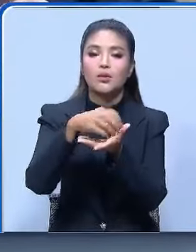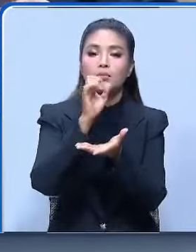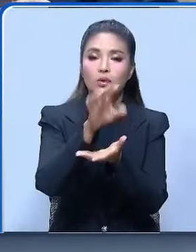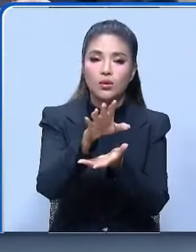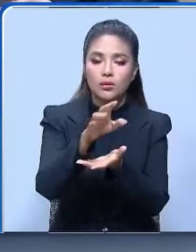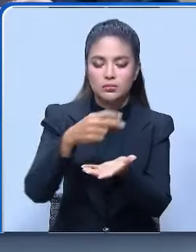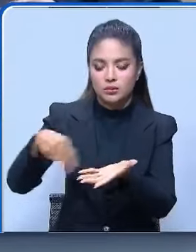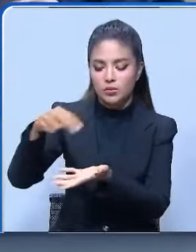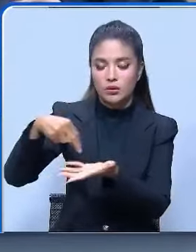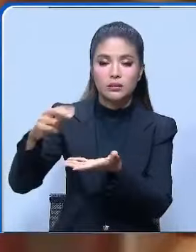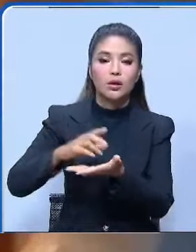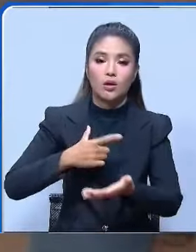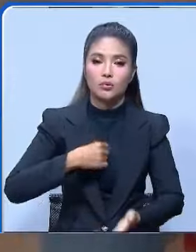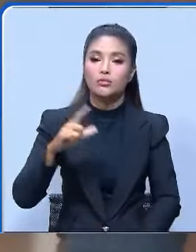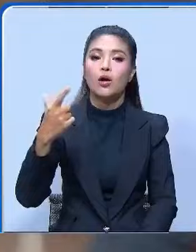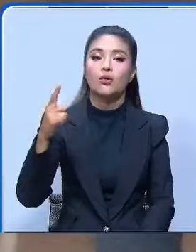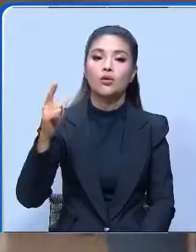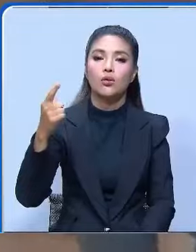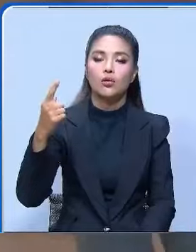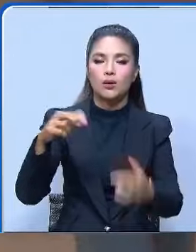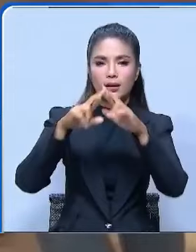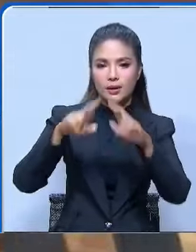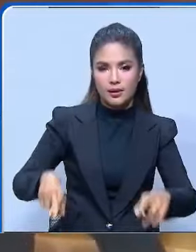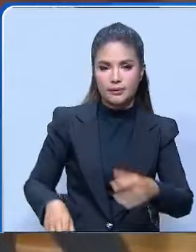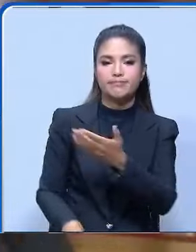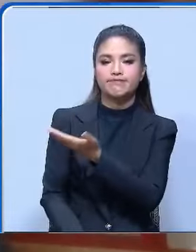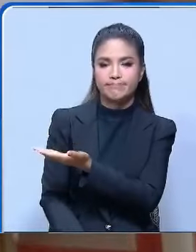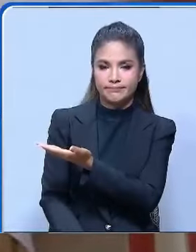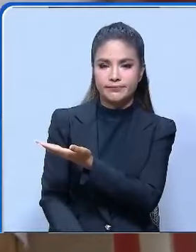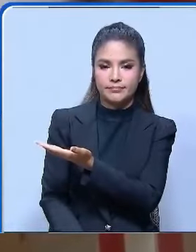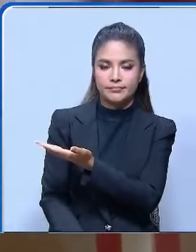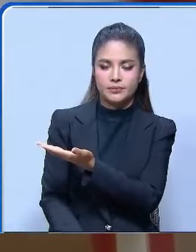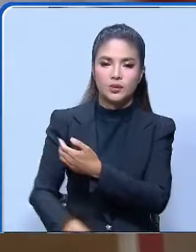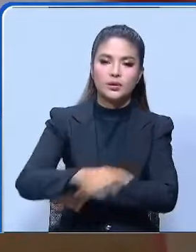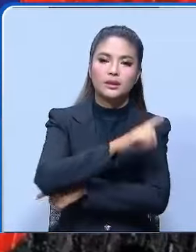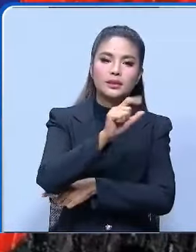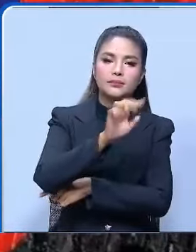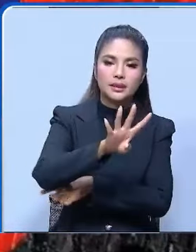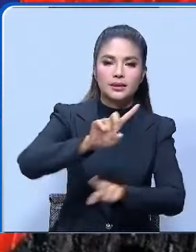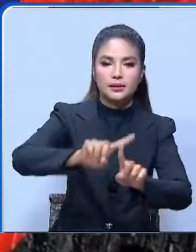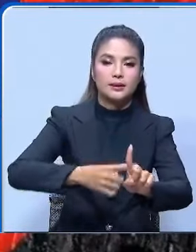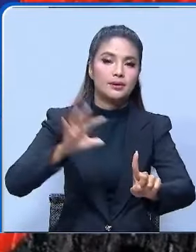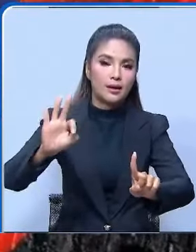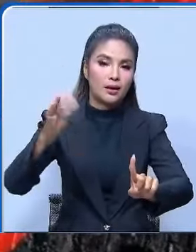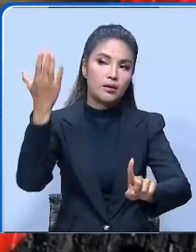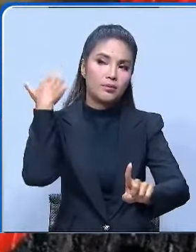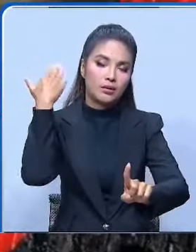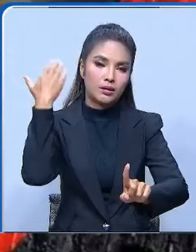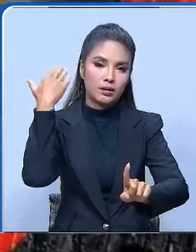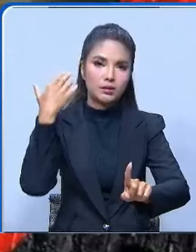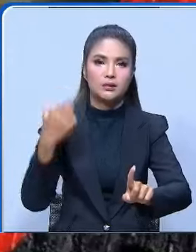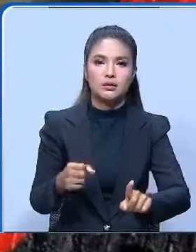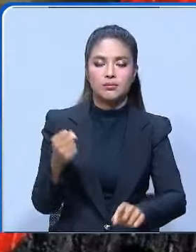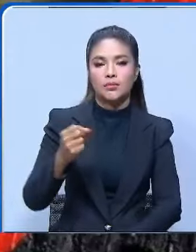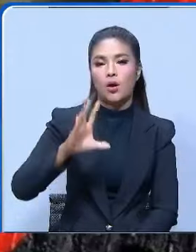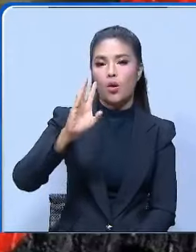ร้านแม่ตักที่สคบเนี่ยเข้าไปเก็บตัวอย่างเมื่อ24กันยายนที่ผ่านมาก็ไปตรวจ6ตัวอย่างนะคะได้แก่สร้อย